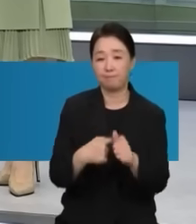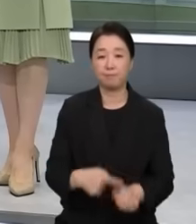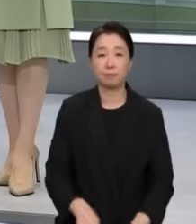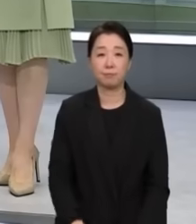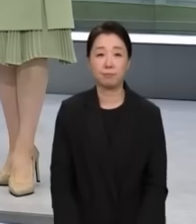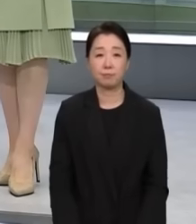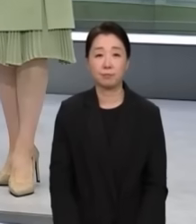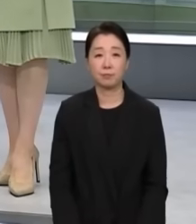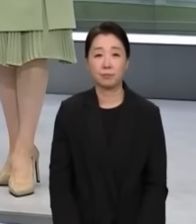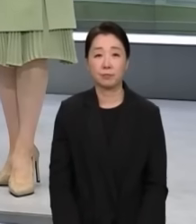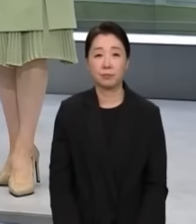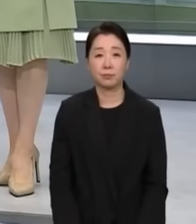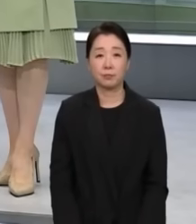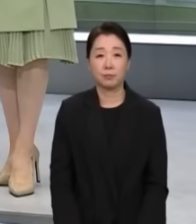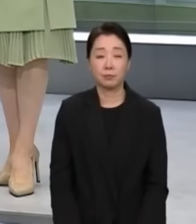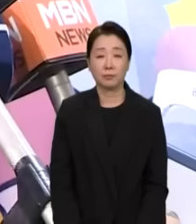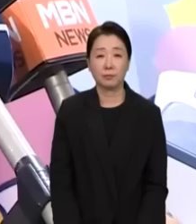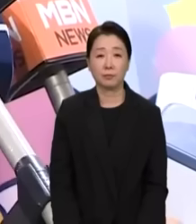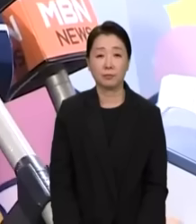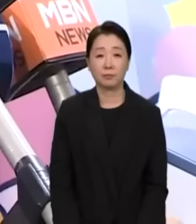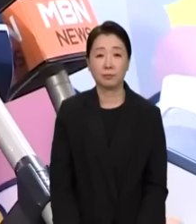이어갔습니다. 홍지훈 기자입니다.